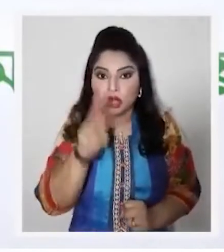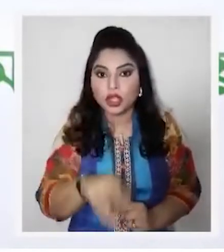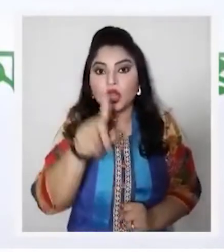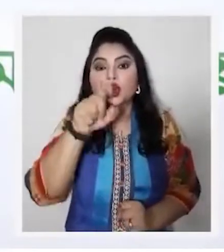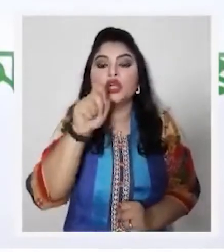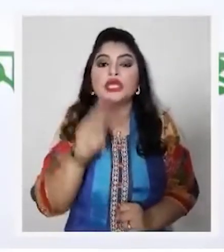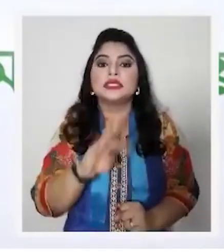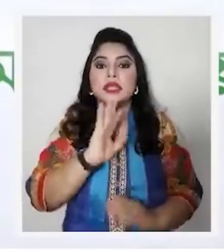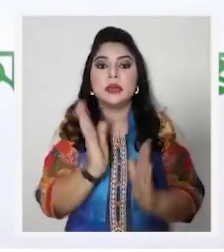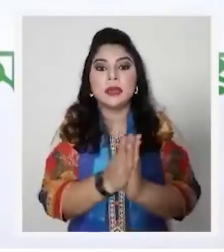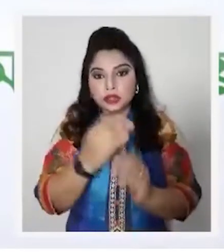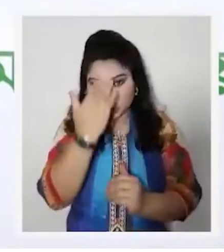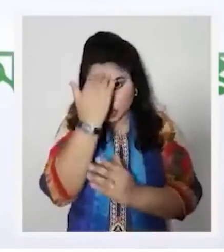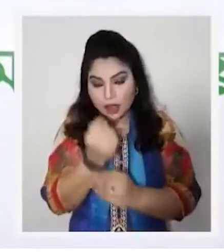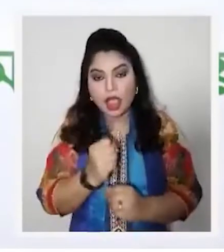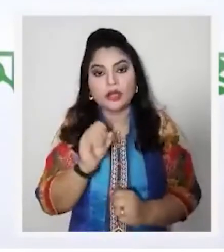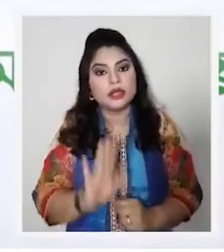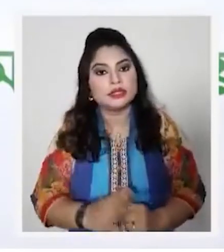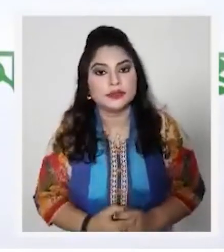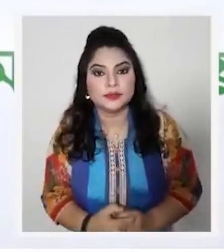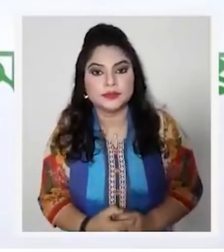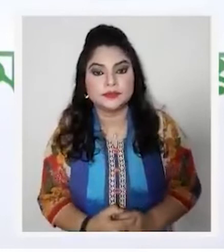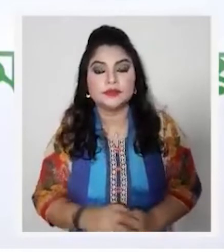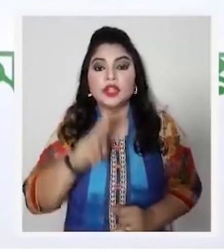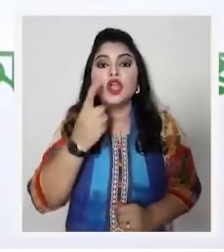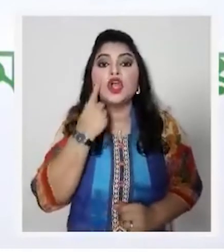136,572 জন এবং এ পর্যন্ত সারা বিশ্বে শনাক্ত